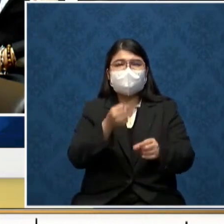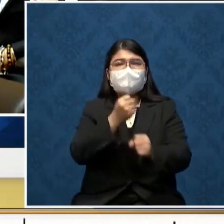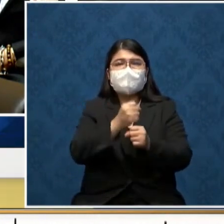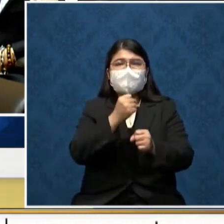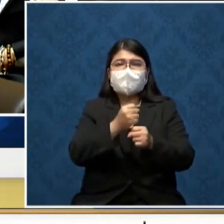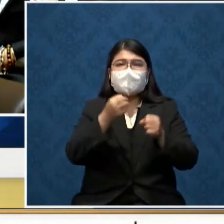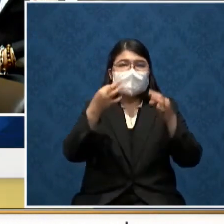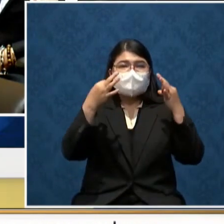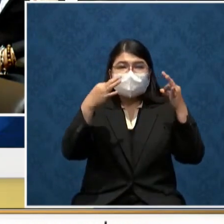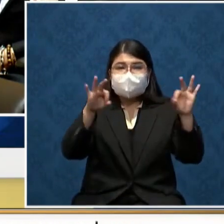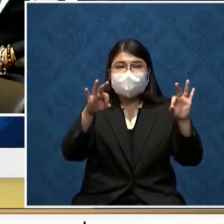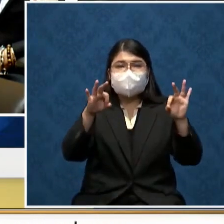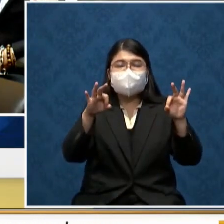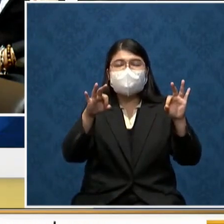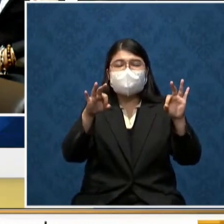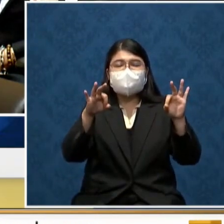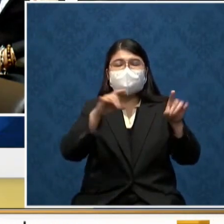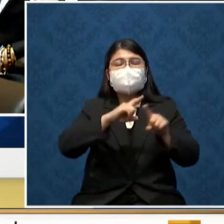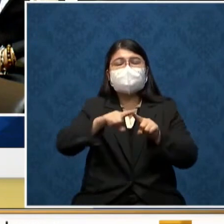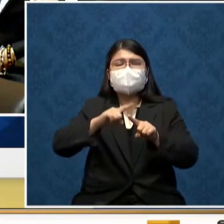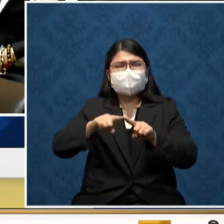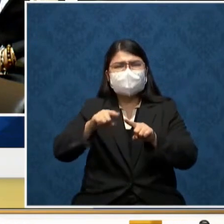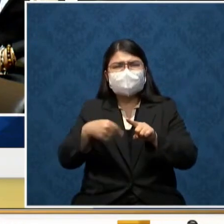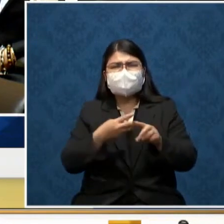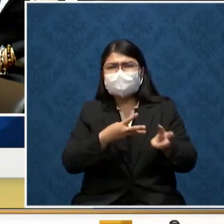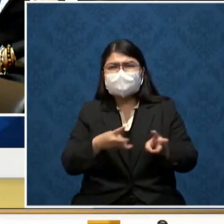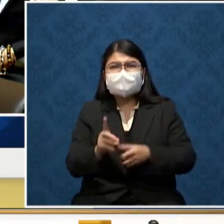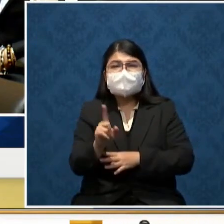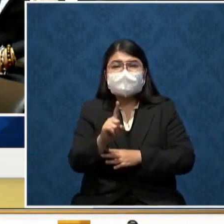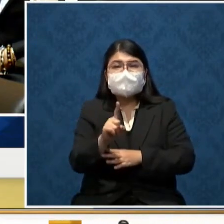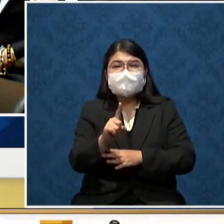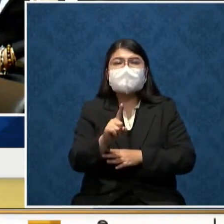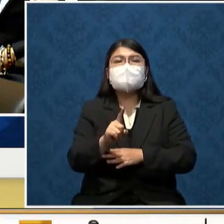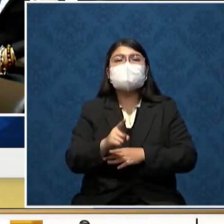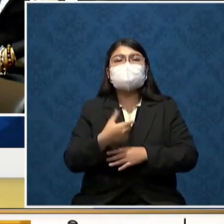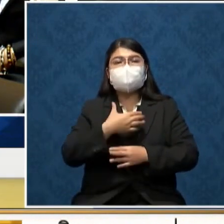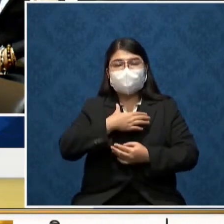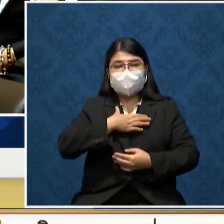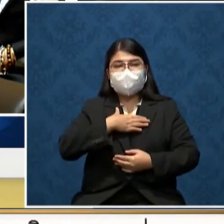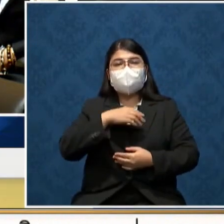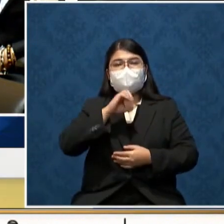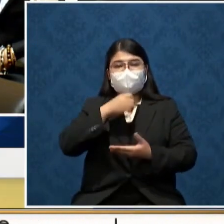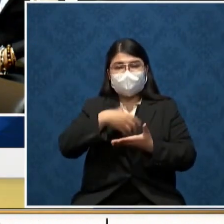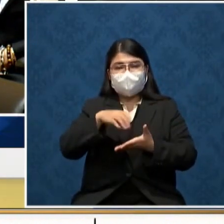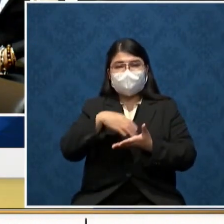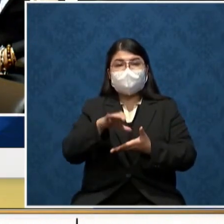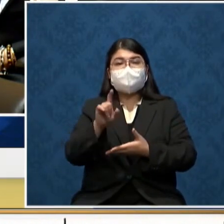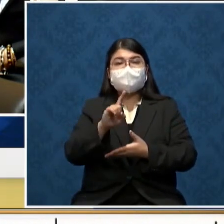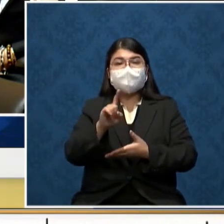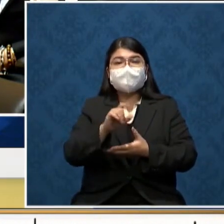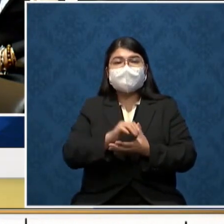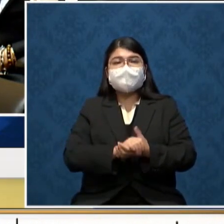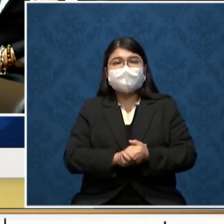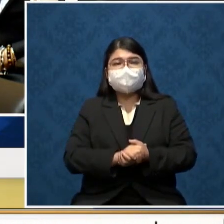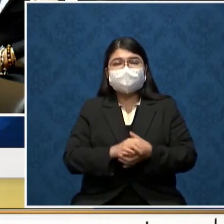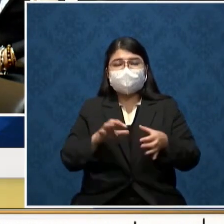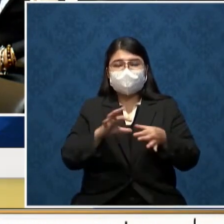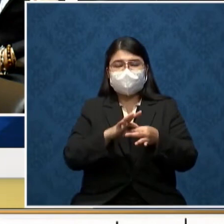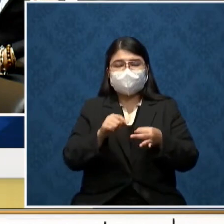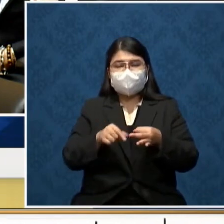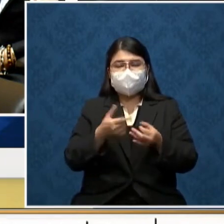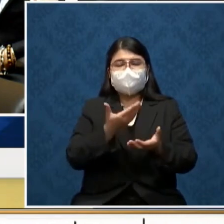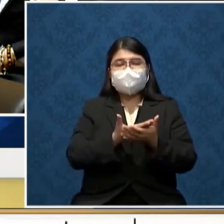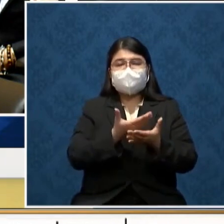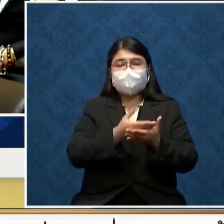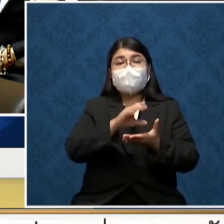ที่เป็นองค์กรอิสระเหล่านี้อย่างไรนะครับก็ต้องเรียนว่าหน่วยรับงบประมาณนะครับที่เป็นองค์กรอิส